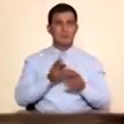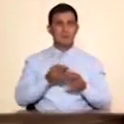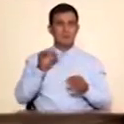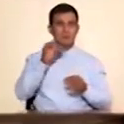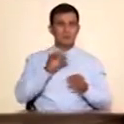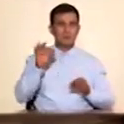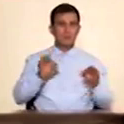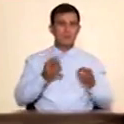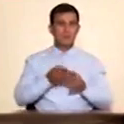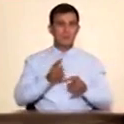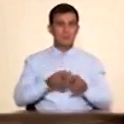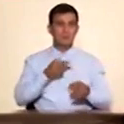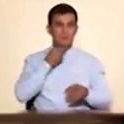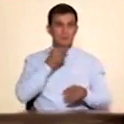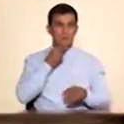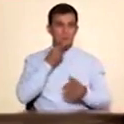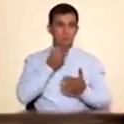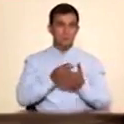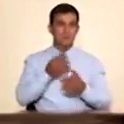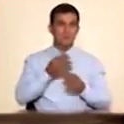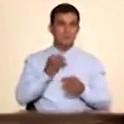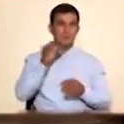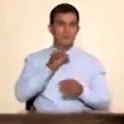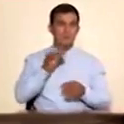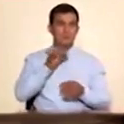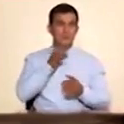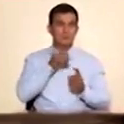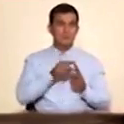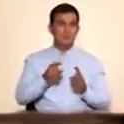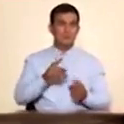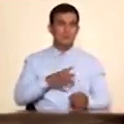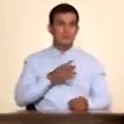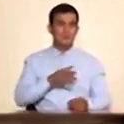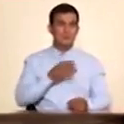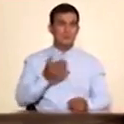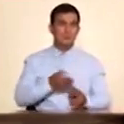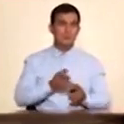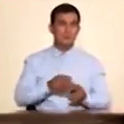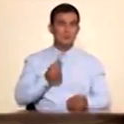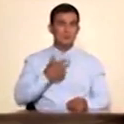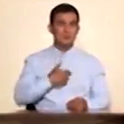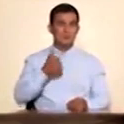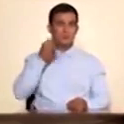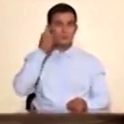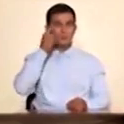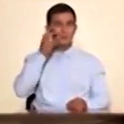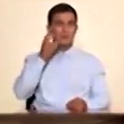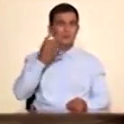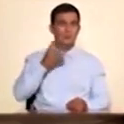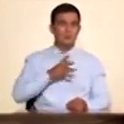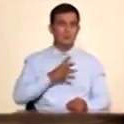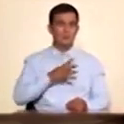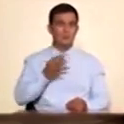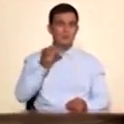tarixiy voqealarni albatta tasavvur qilishimiz mumkin. Tarix fanini nima uchun biz o'rganamiz? Albatta, tarix fani